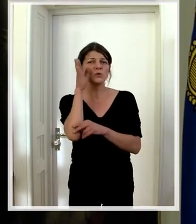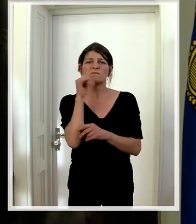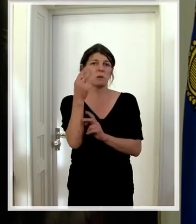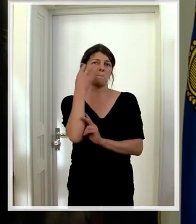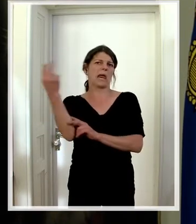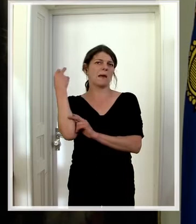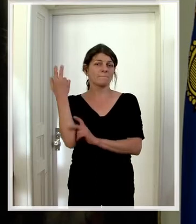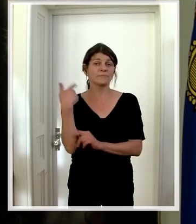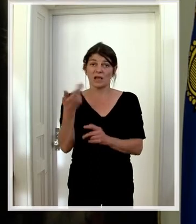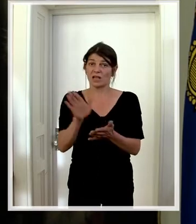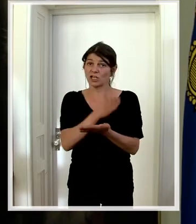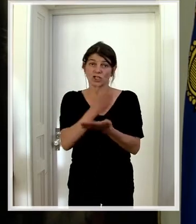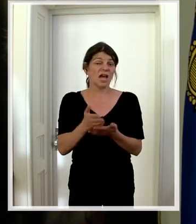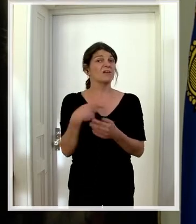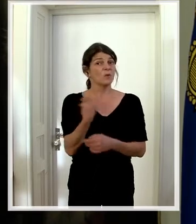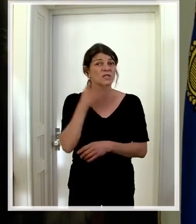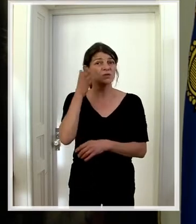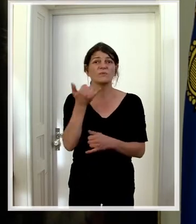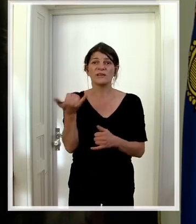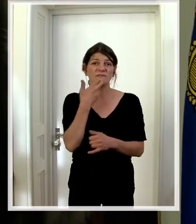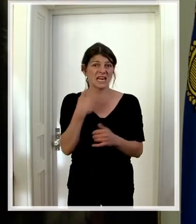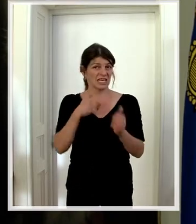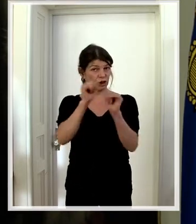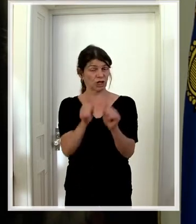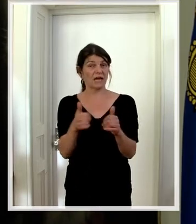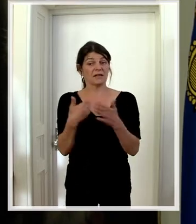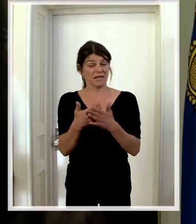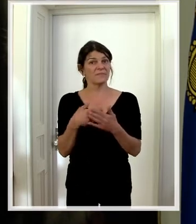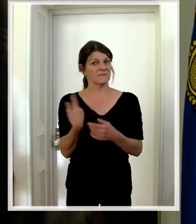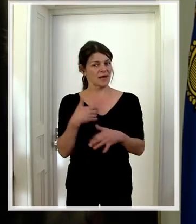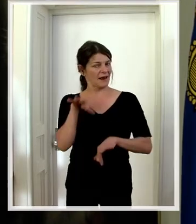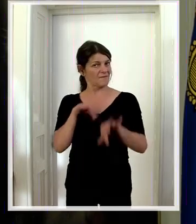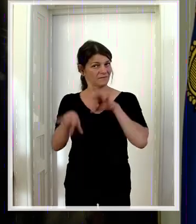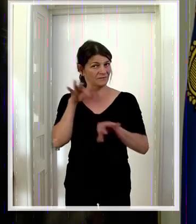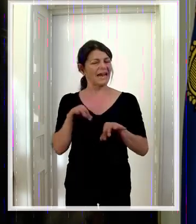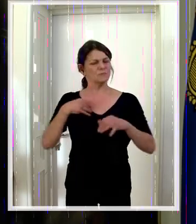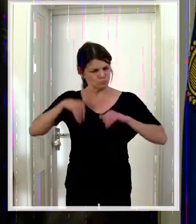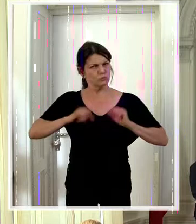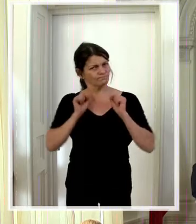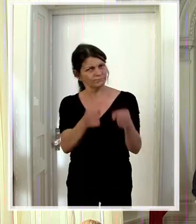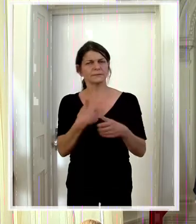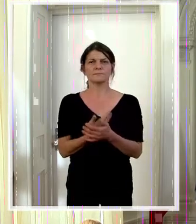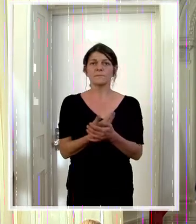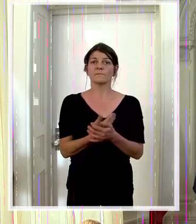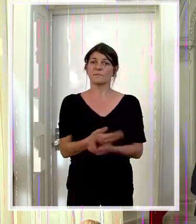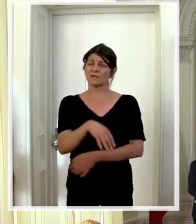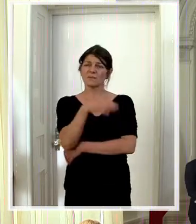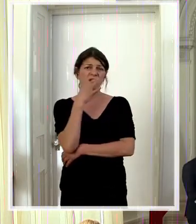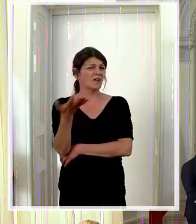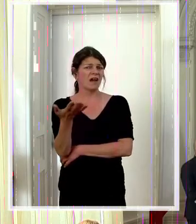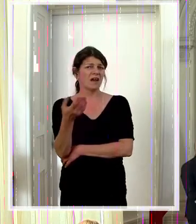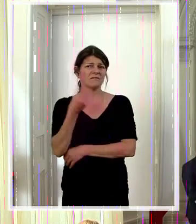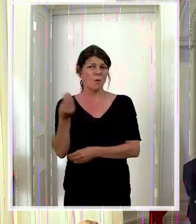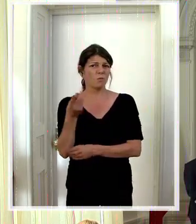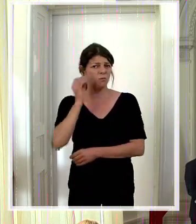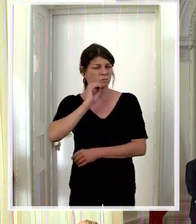entscheiden, wenn wir unsere Zukunft gestalten wollen. Für es sind wir da, für es sind wir gewählt und es sollten wir auch tun. Warum monieren ihr, dass es für